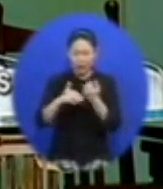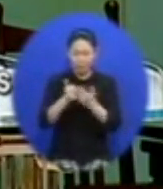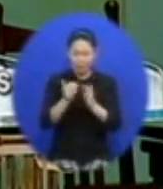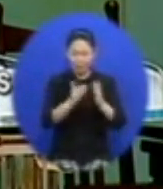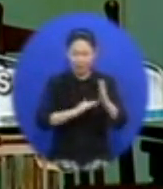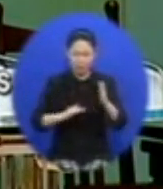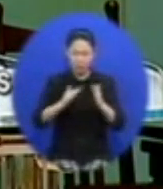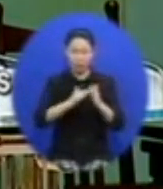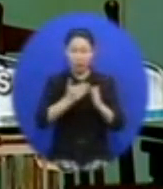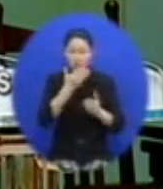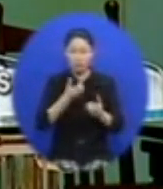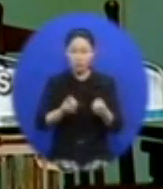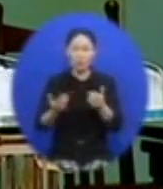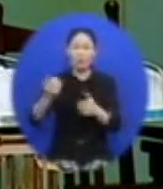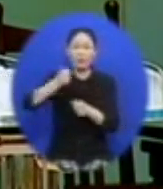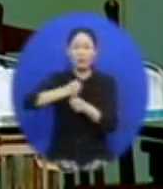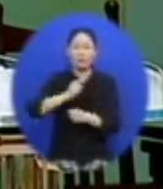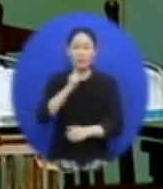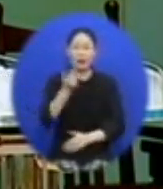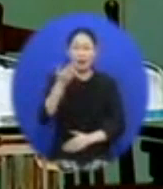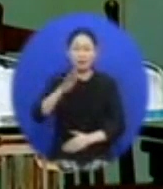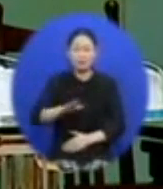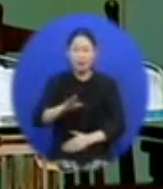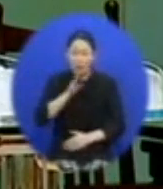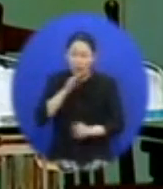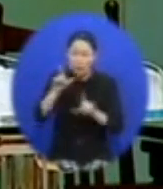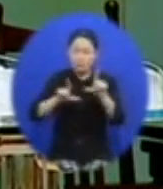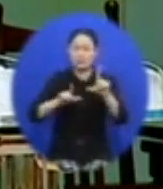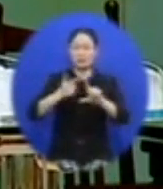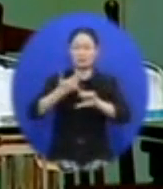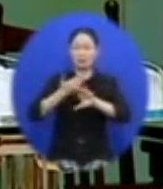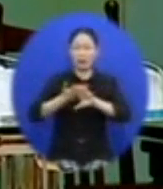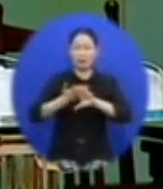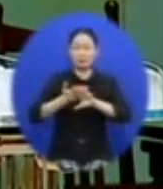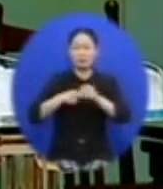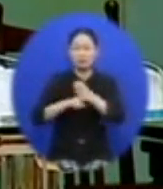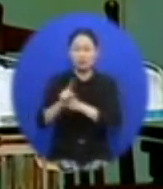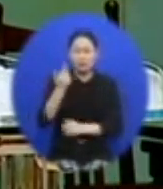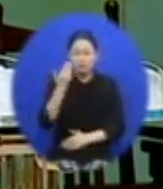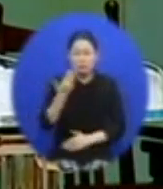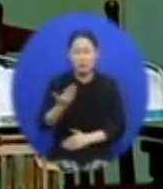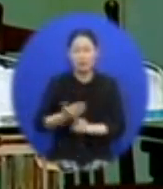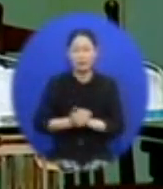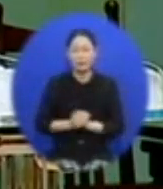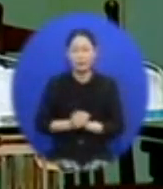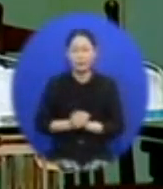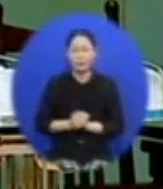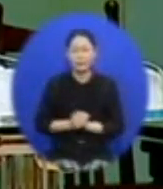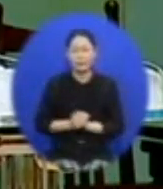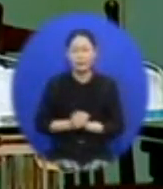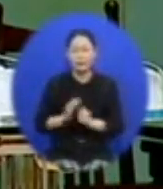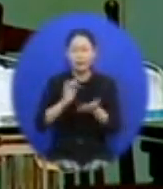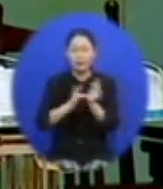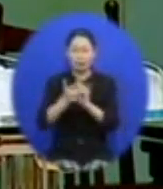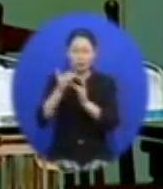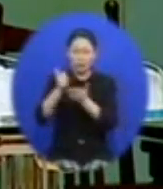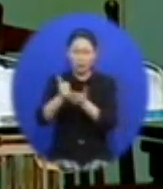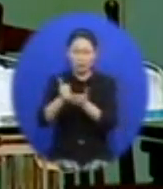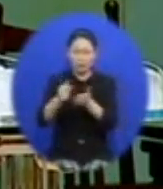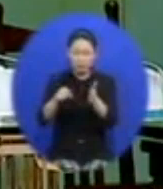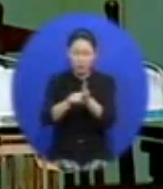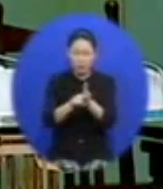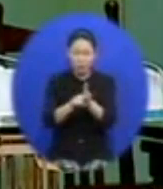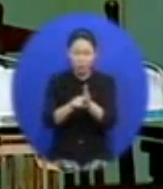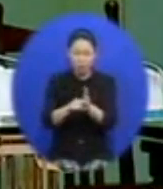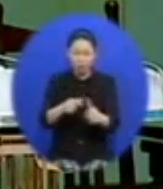축복을 회복했다 고 하는데 현실이 그렇지 않은 것은 무슨 까닭 2 줘 예수 믿고 구원 받았다는